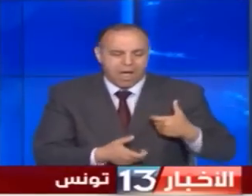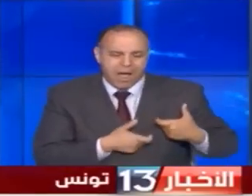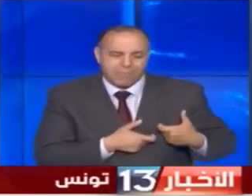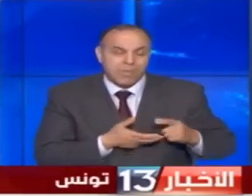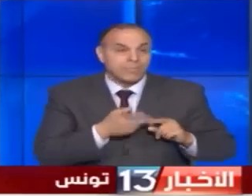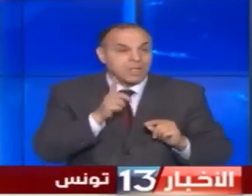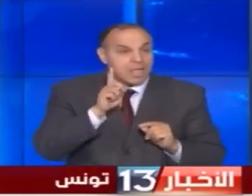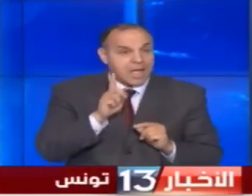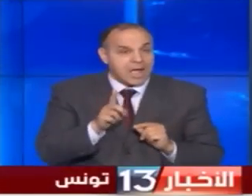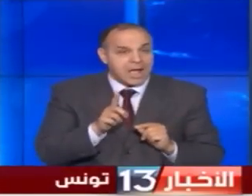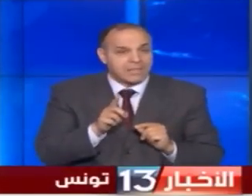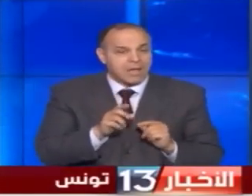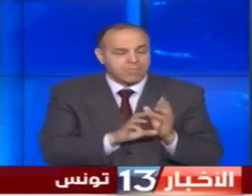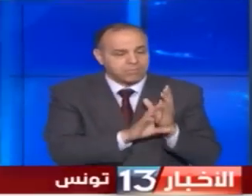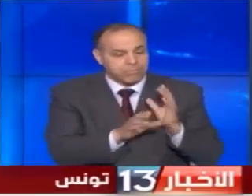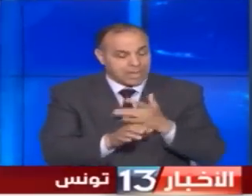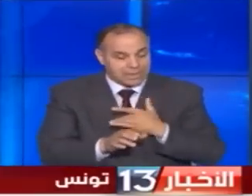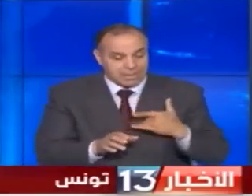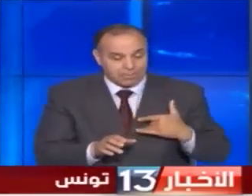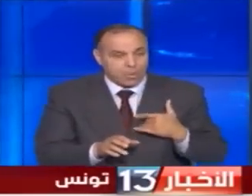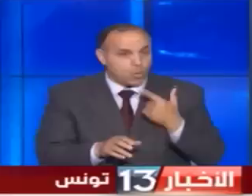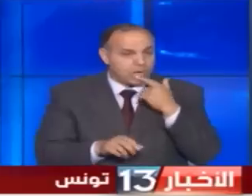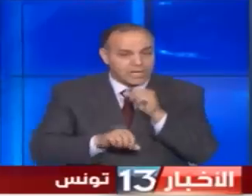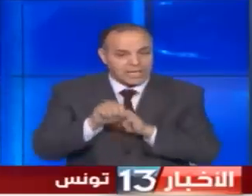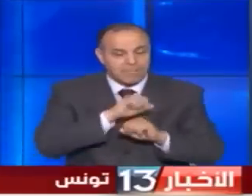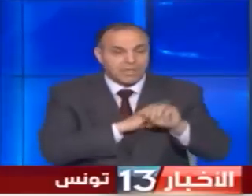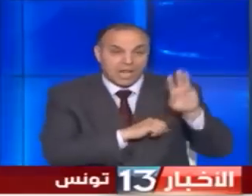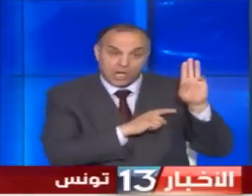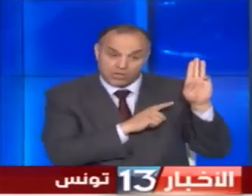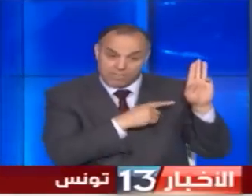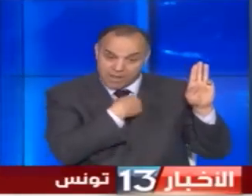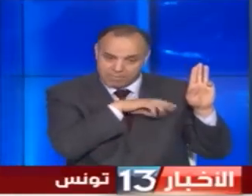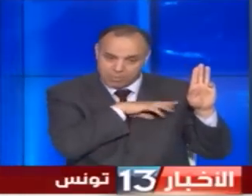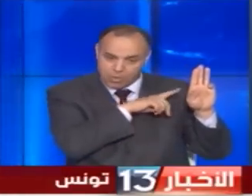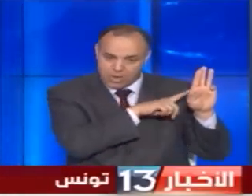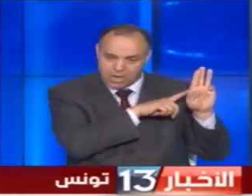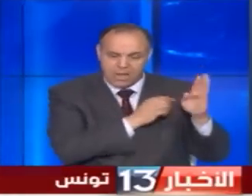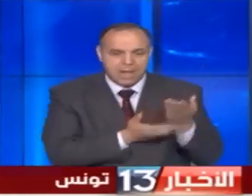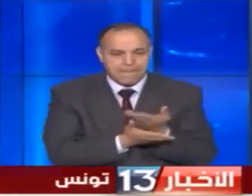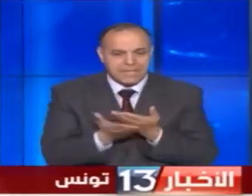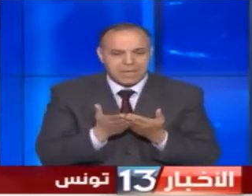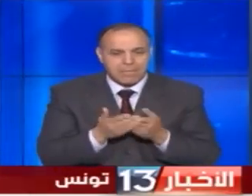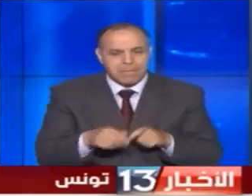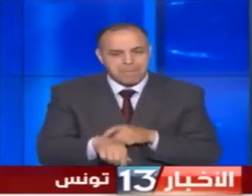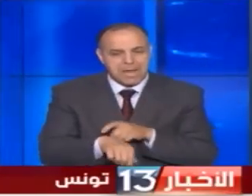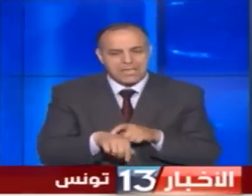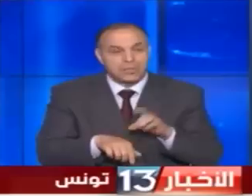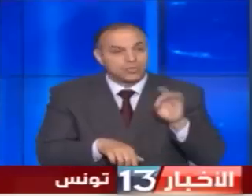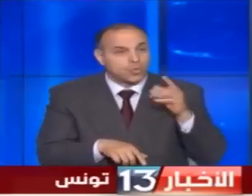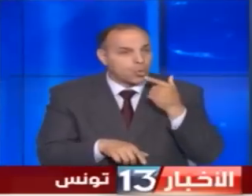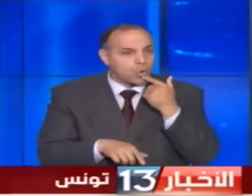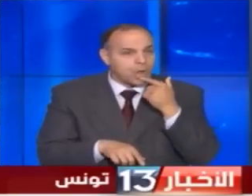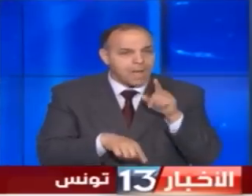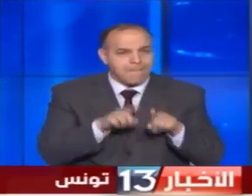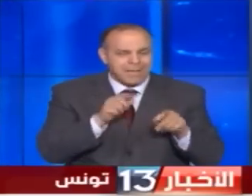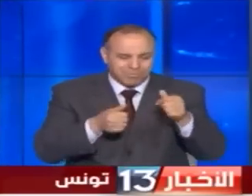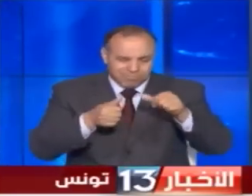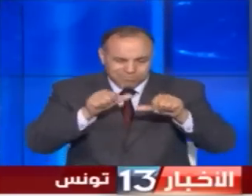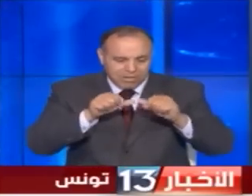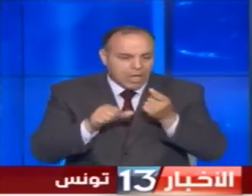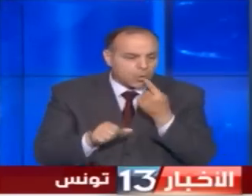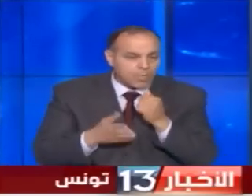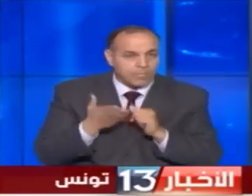هذه القافله الطبيه التي نظمتها الشريفه التونسيه بالتعاون مع بلديه الزهور وبعض المخابر الادويه